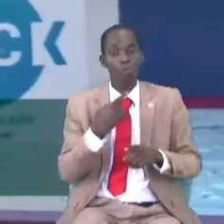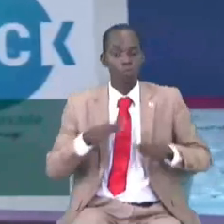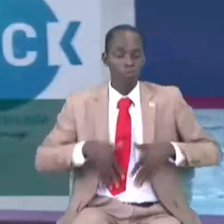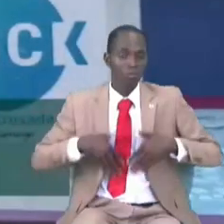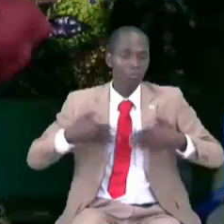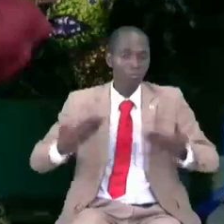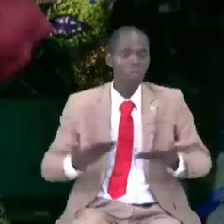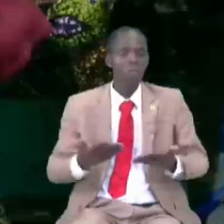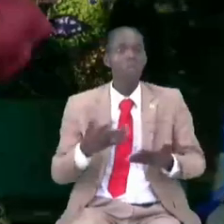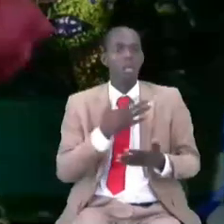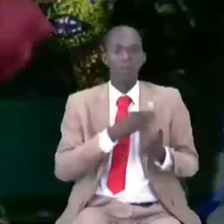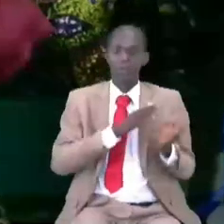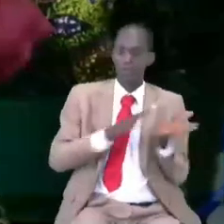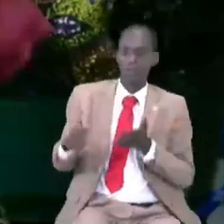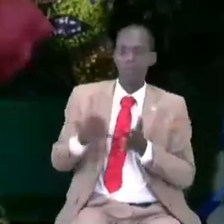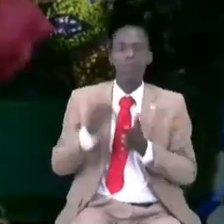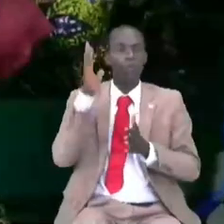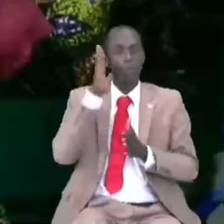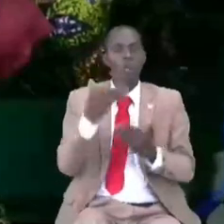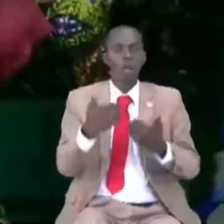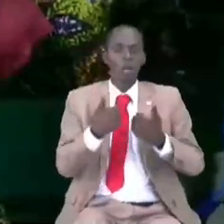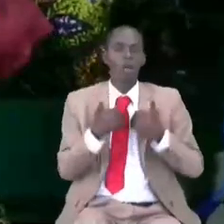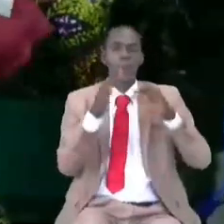miséricorde. Et que toute l'église dise amen.